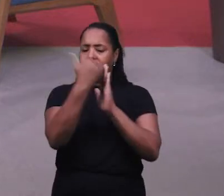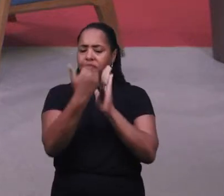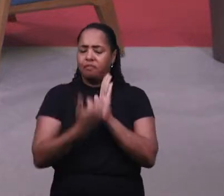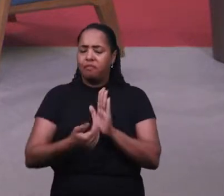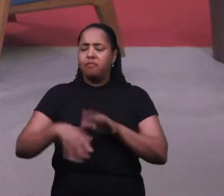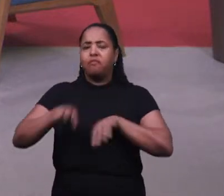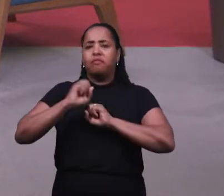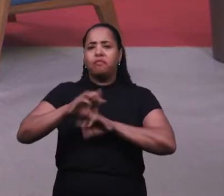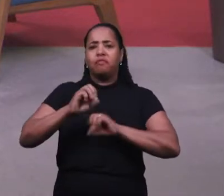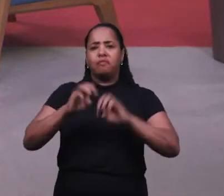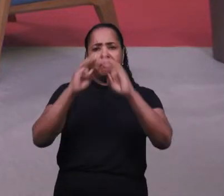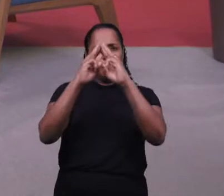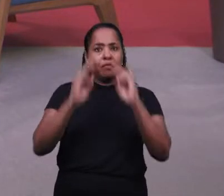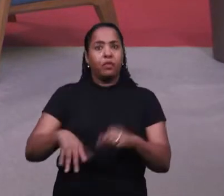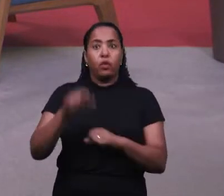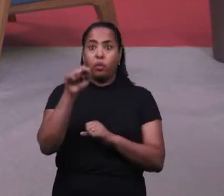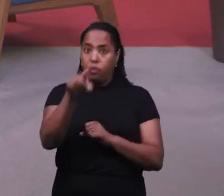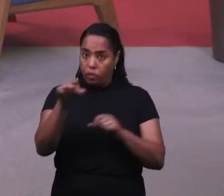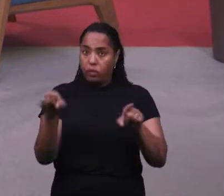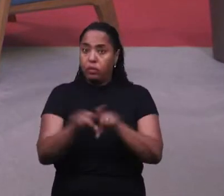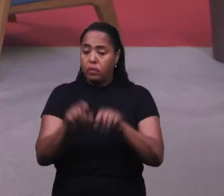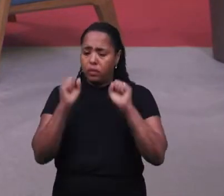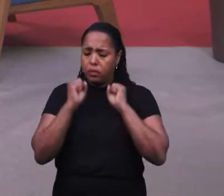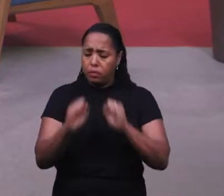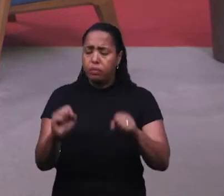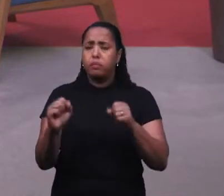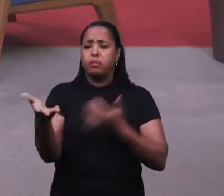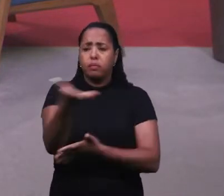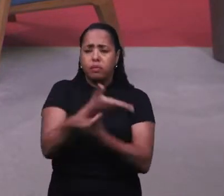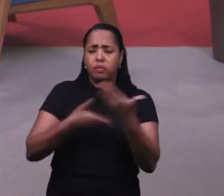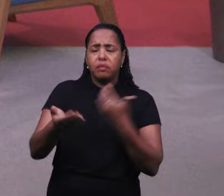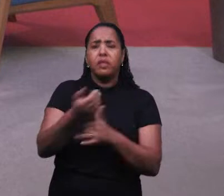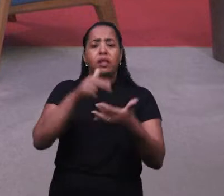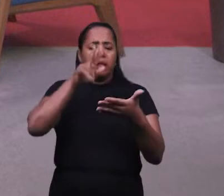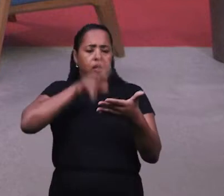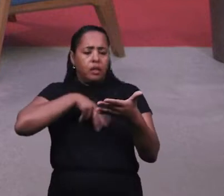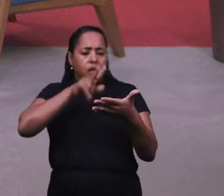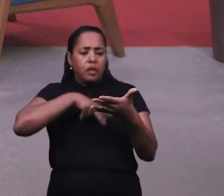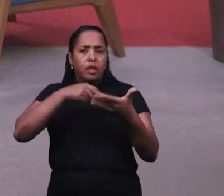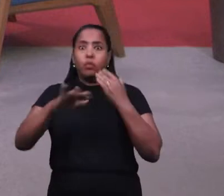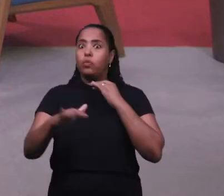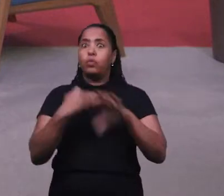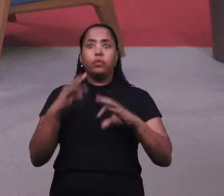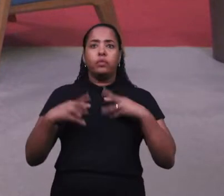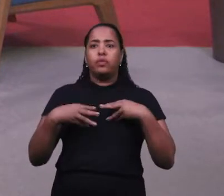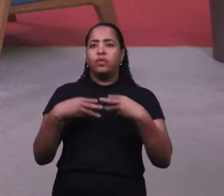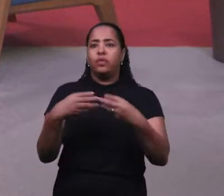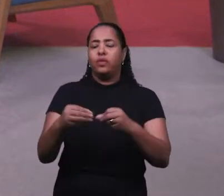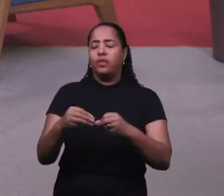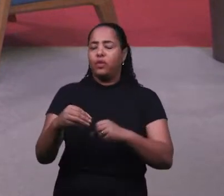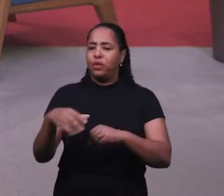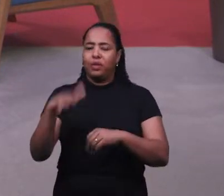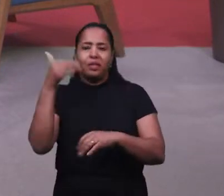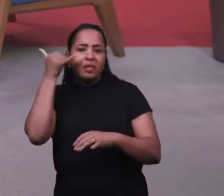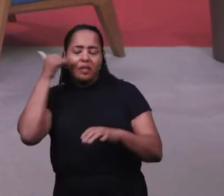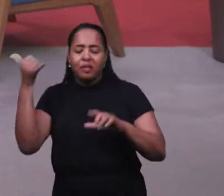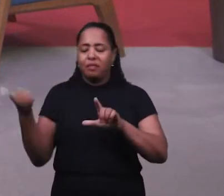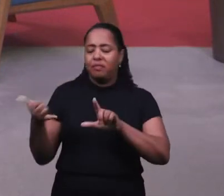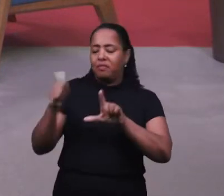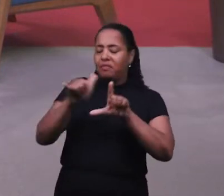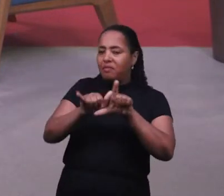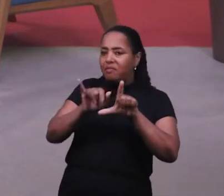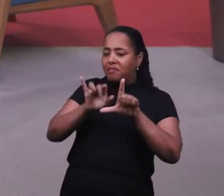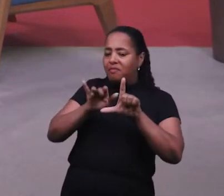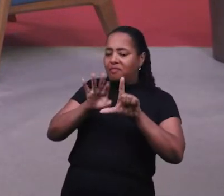éternel, ici dans le volet Leçons du Manaïm, vous aussi, vous pouvez participer et nous lisons toutes les participations qui nous sont